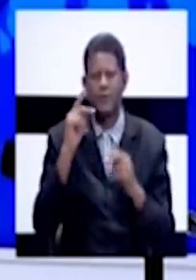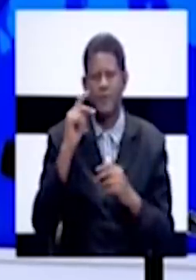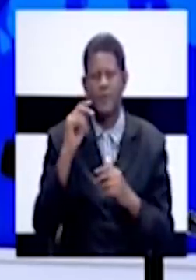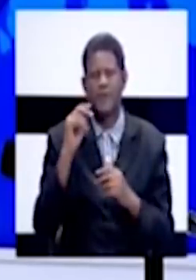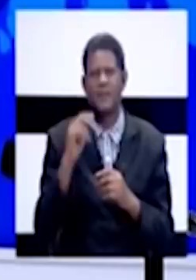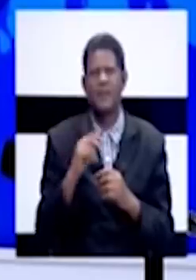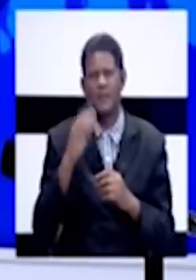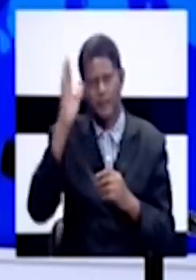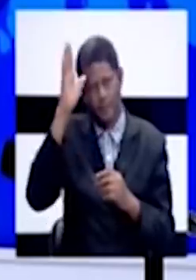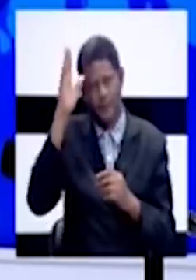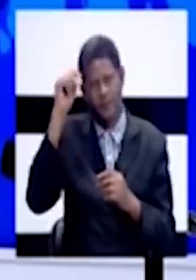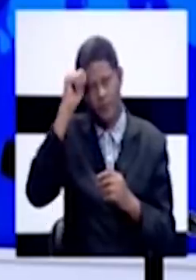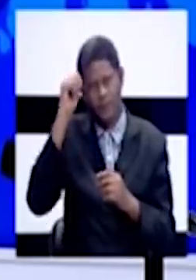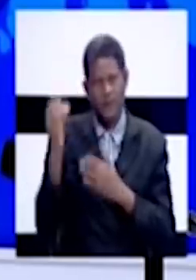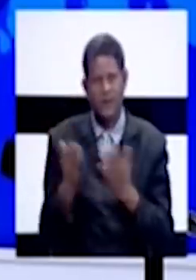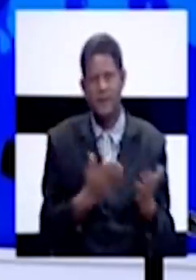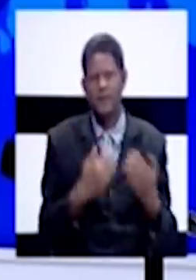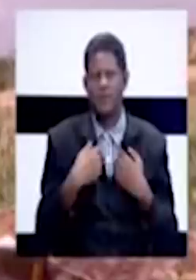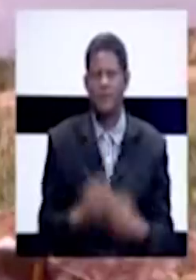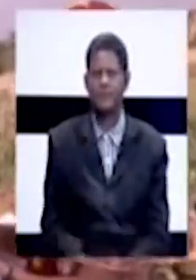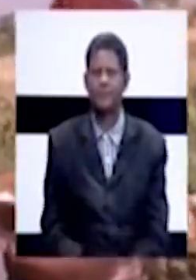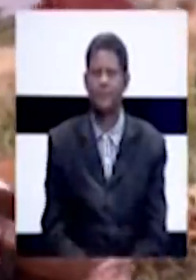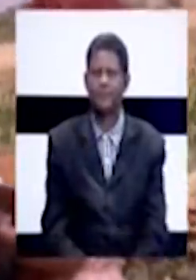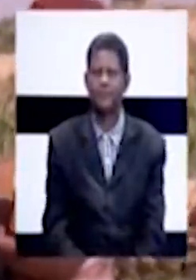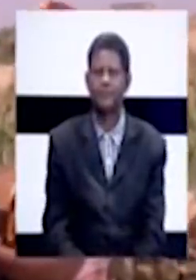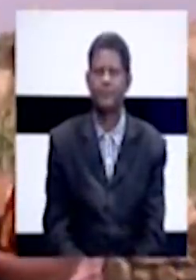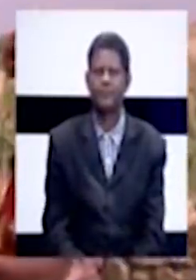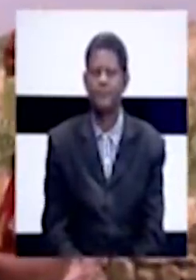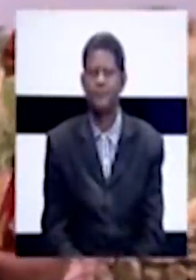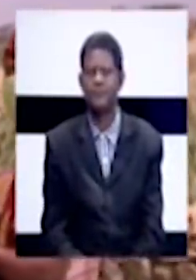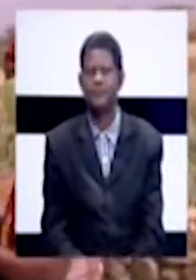መድህን ተወልደ መድህን ከም ዝስዕብ ከቕርቦ እዩ